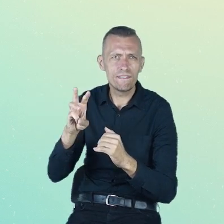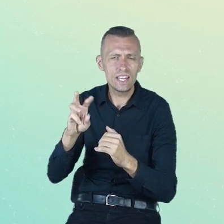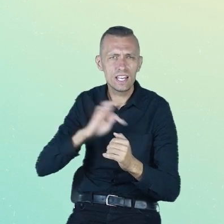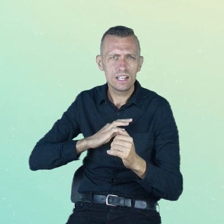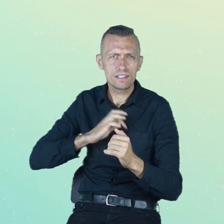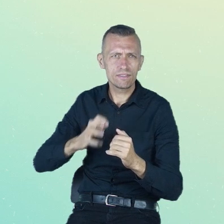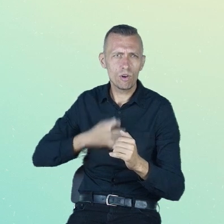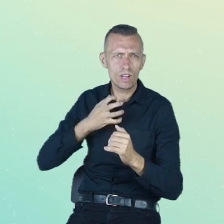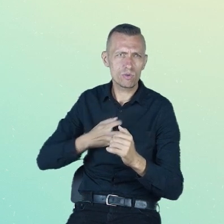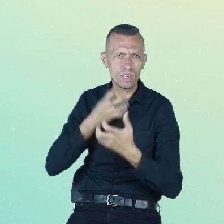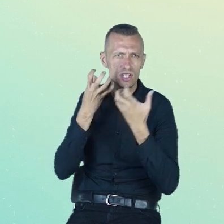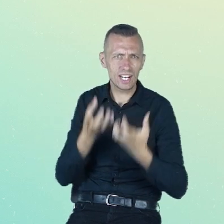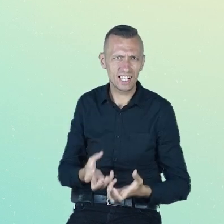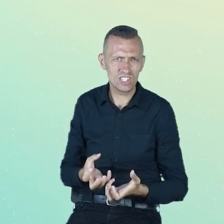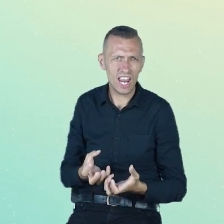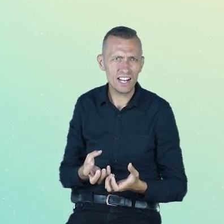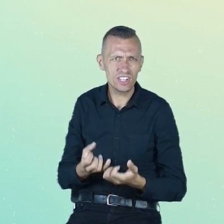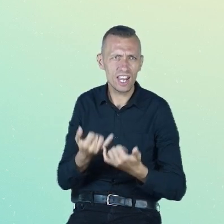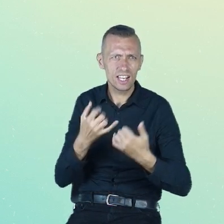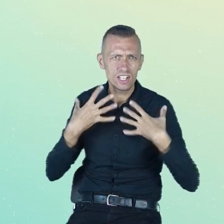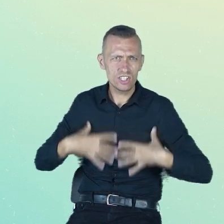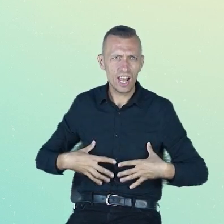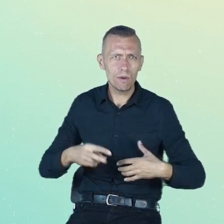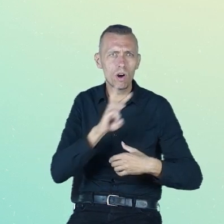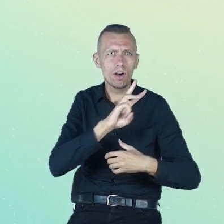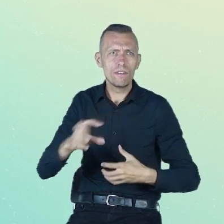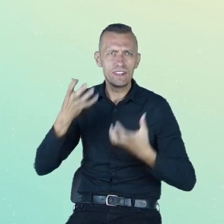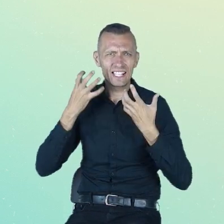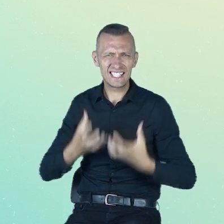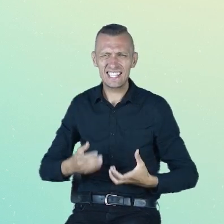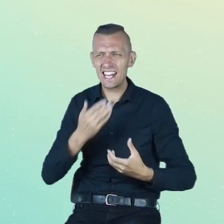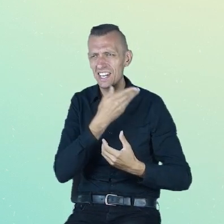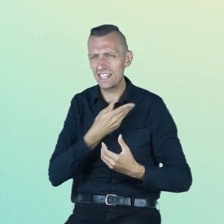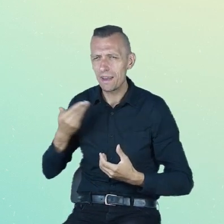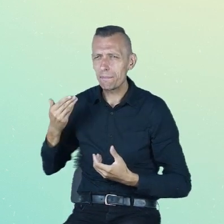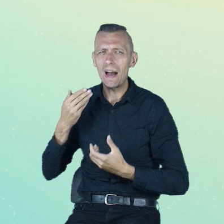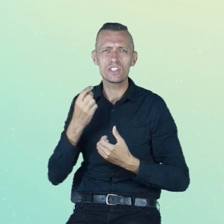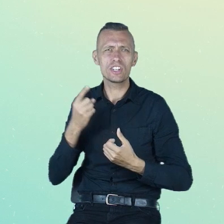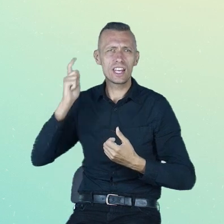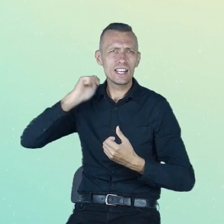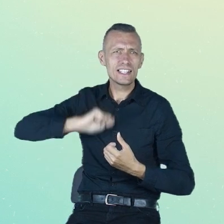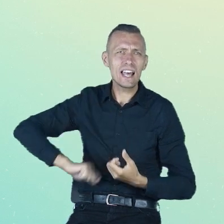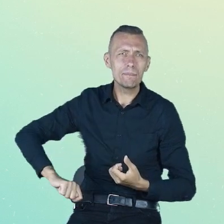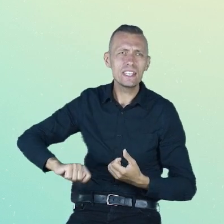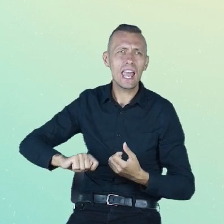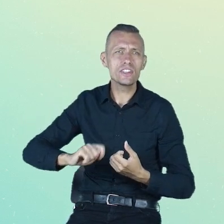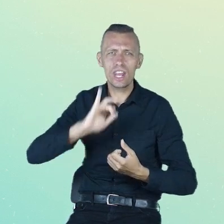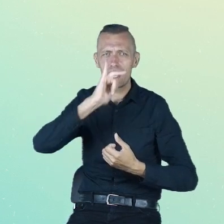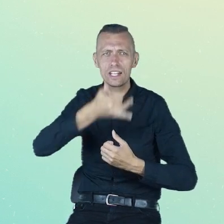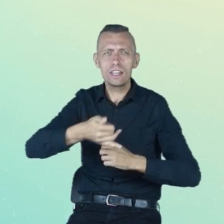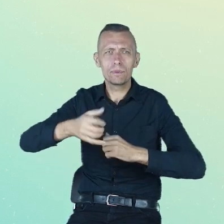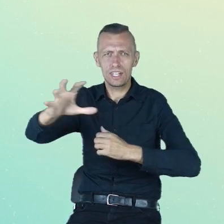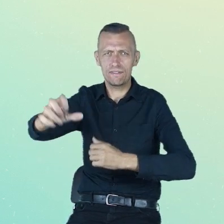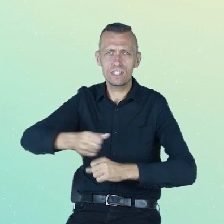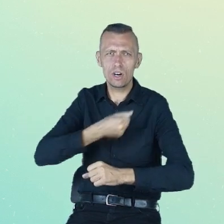członkach? Pożądacie, a nie macie, zabijacie i zazdrościcie, a nie możecie osiągnąć. Walczycie i wszczynacie